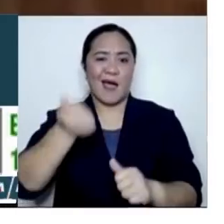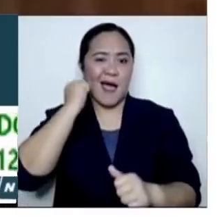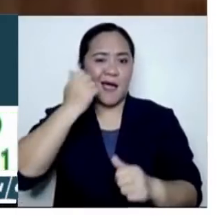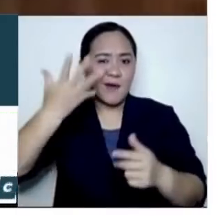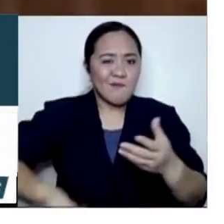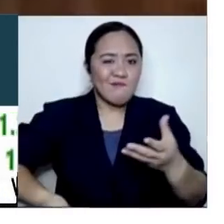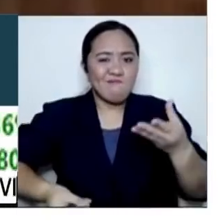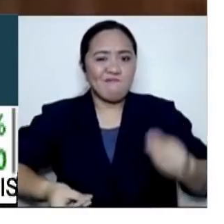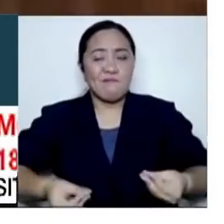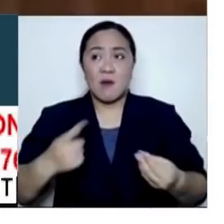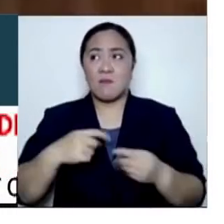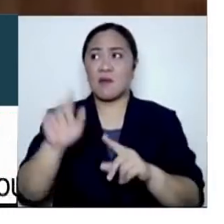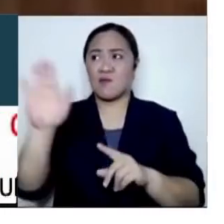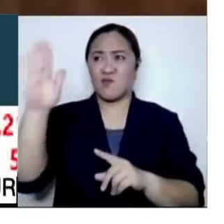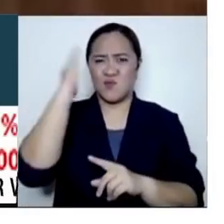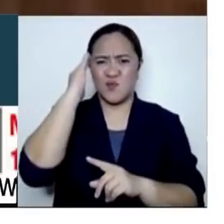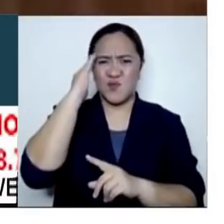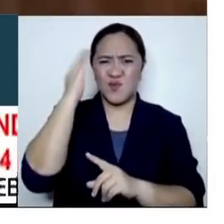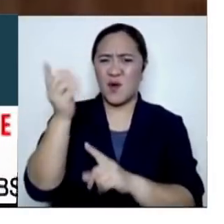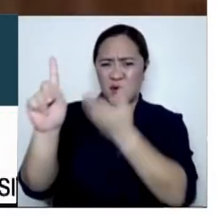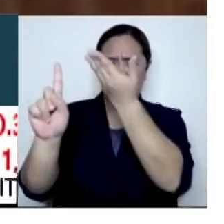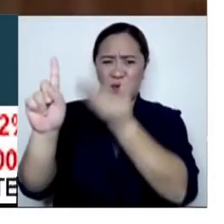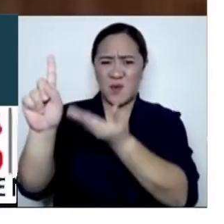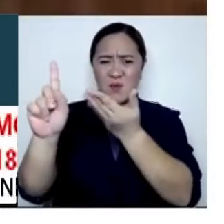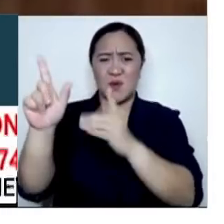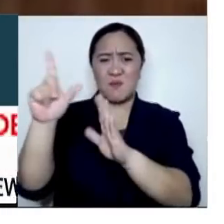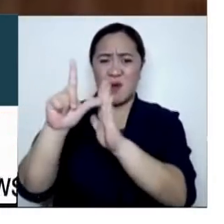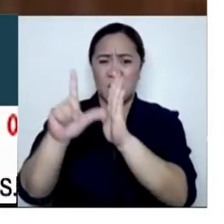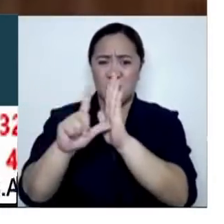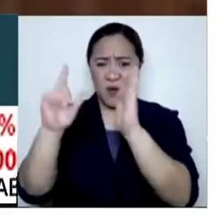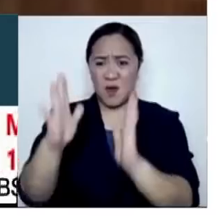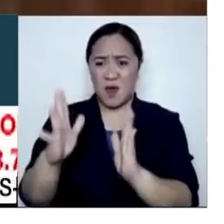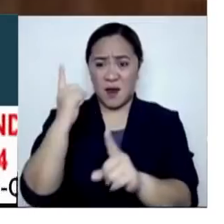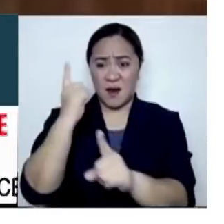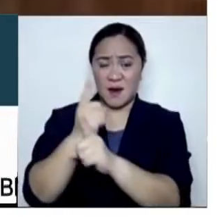You're a lawyer, sir. From one point only, these